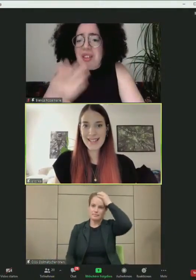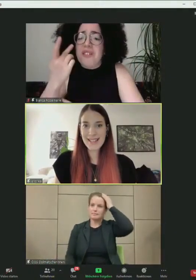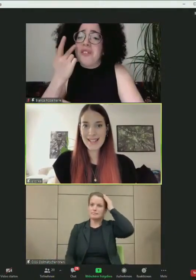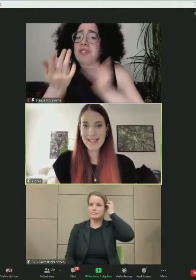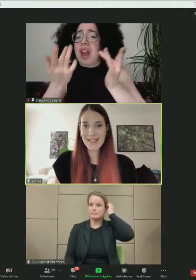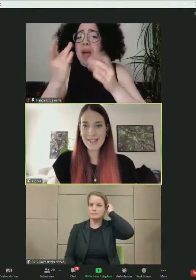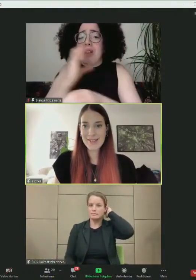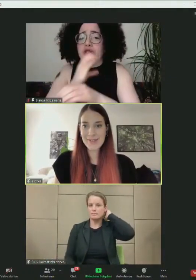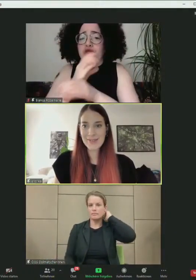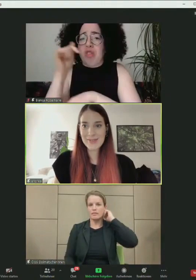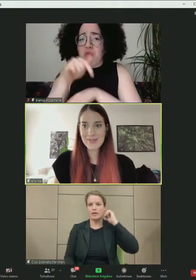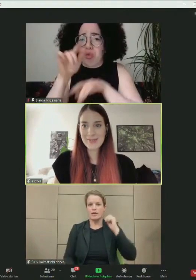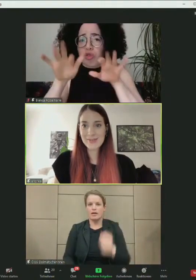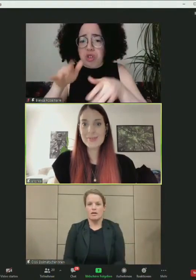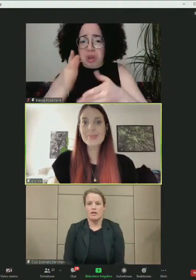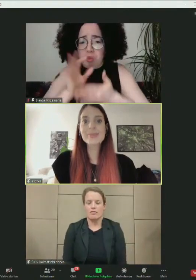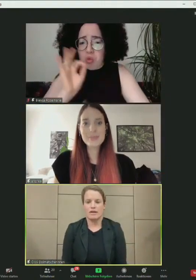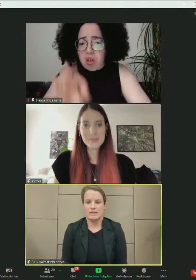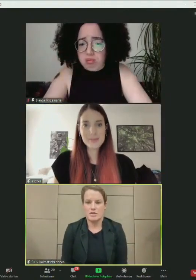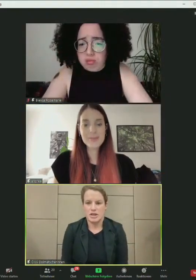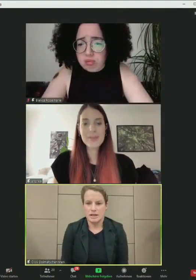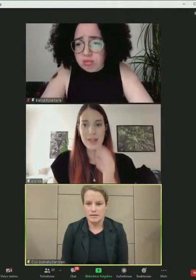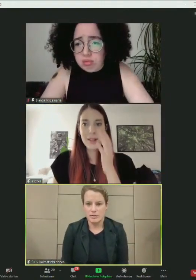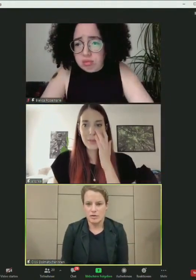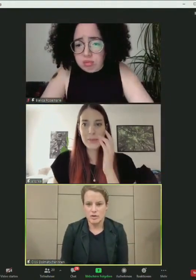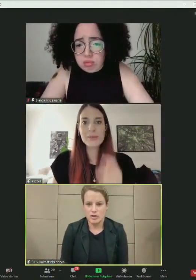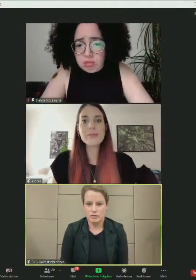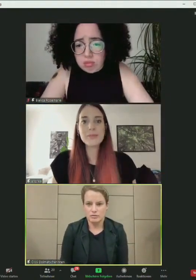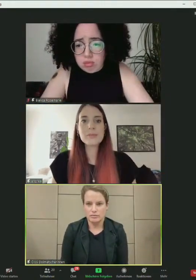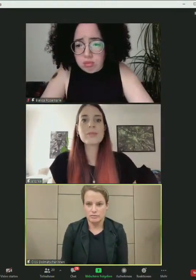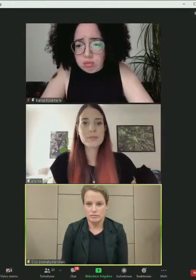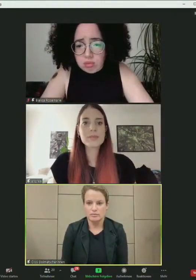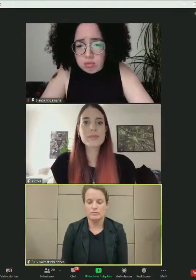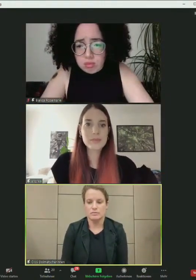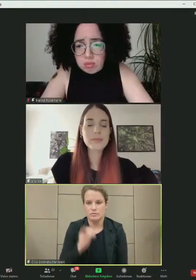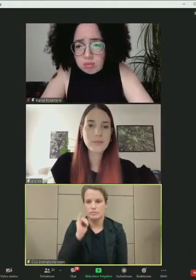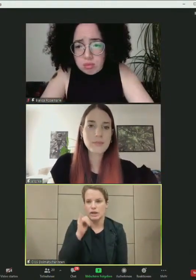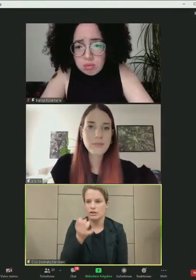Im Chat haben noch einige geschrieben. Vielleicht im Chat, dass wir nochmal schauen.